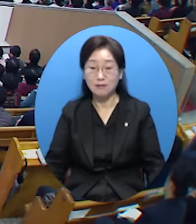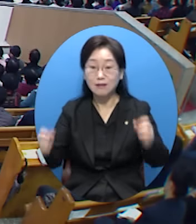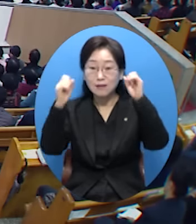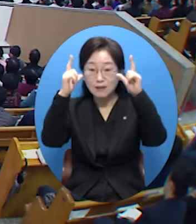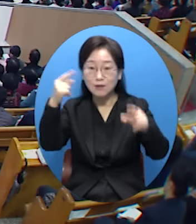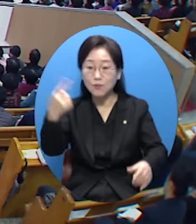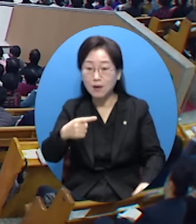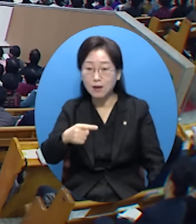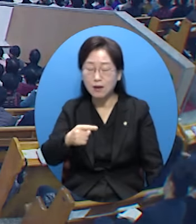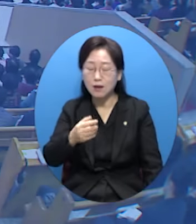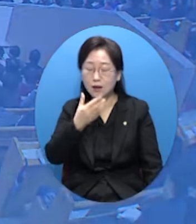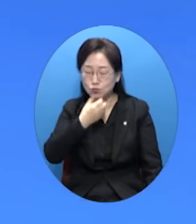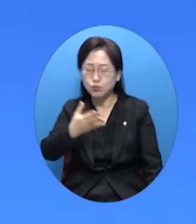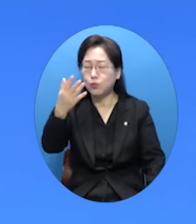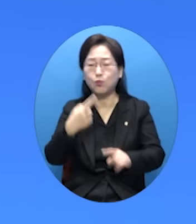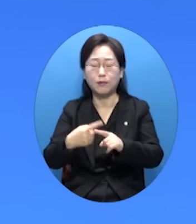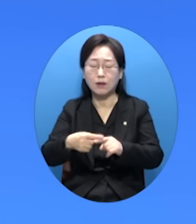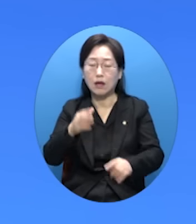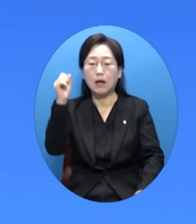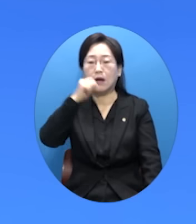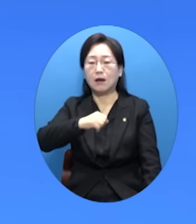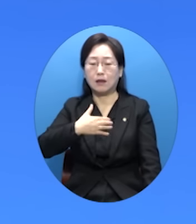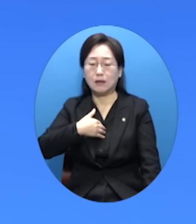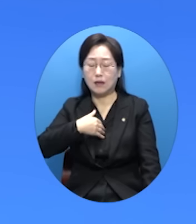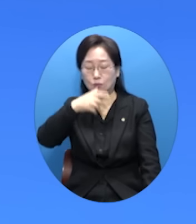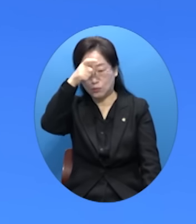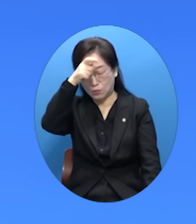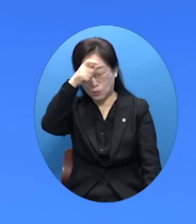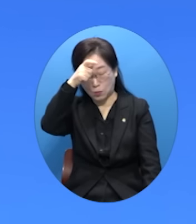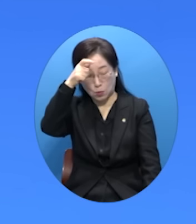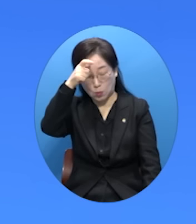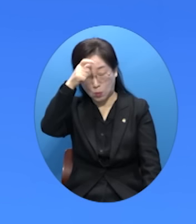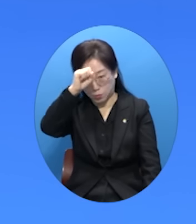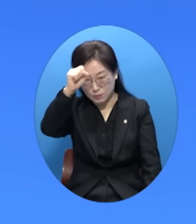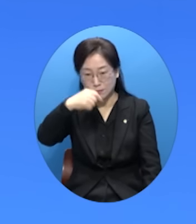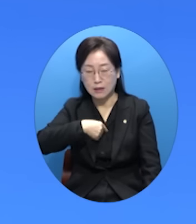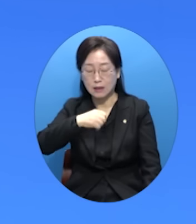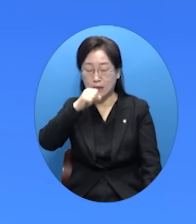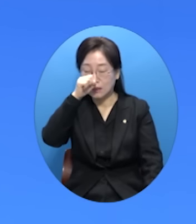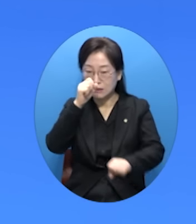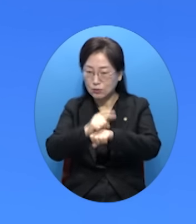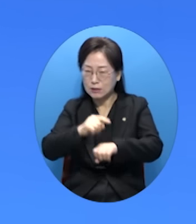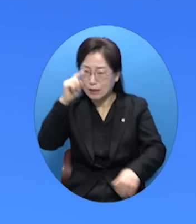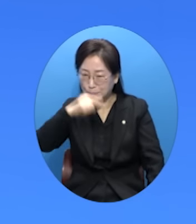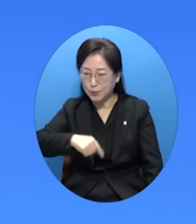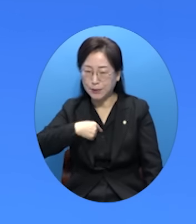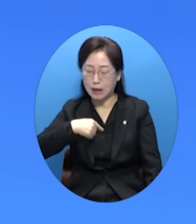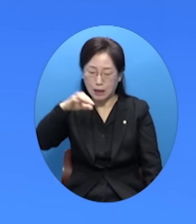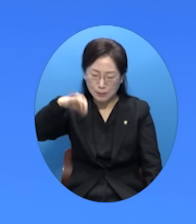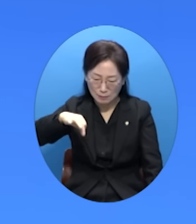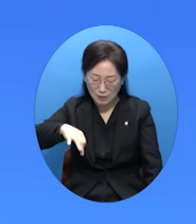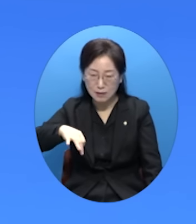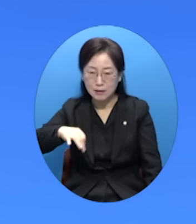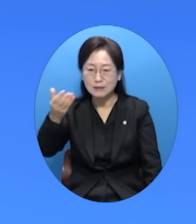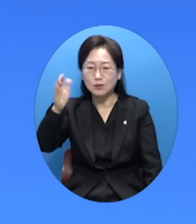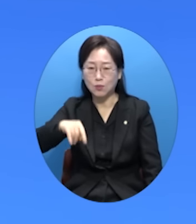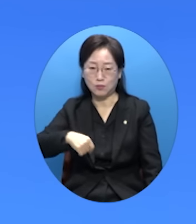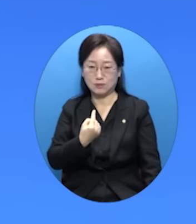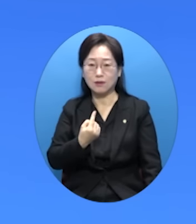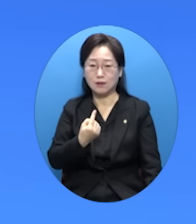오는 것은 축복입니다. 아, 내가 너무 고집이 세구나. 내가 내 성질이 못됐구나. 아, 내가 아무것도 아닌데